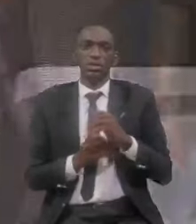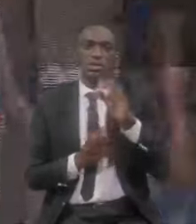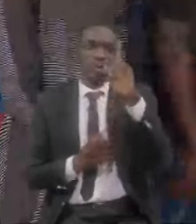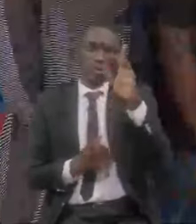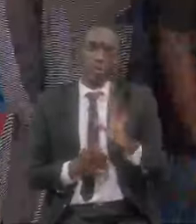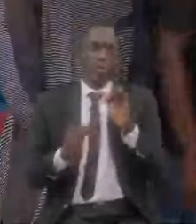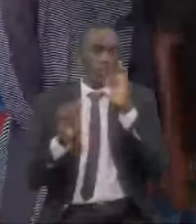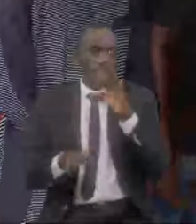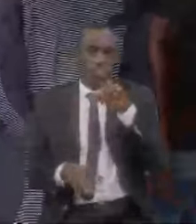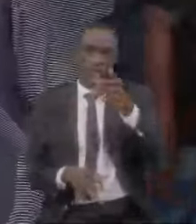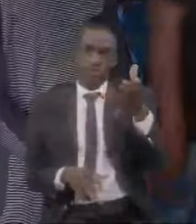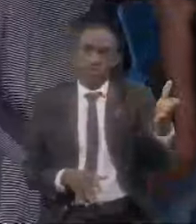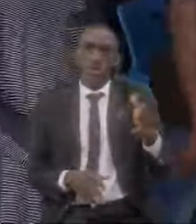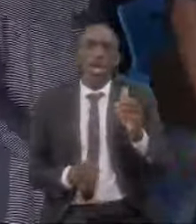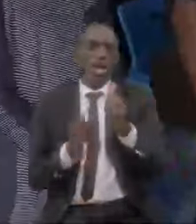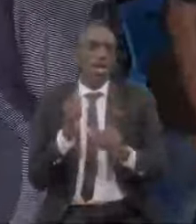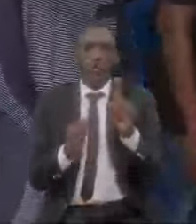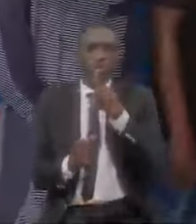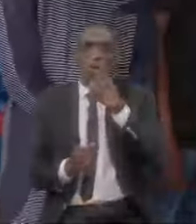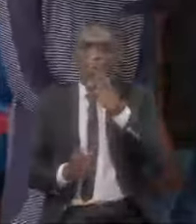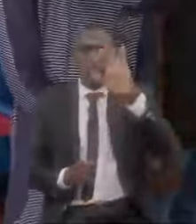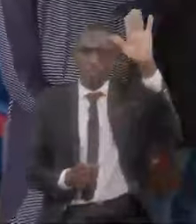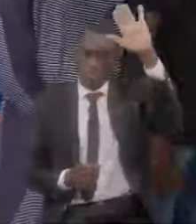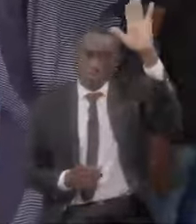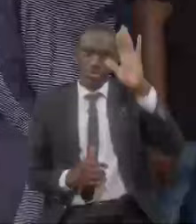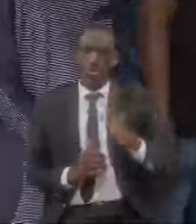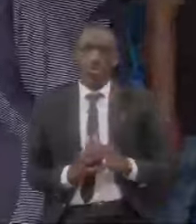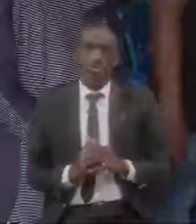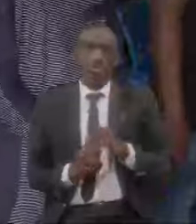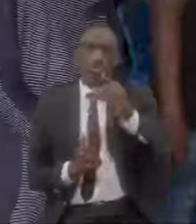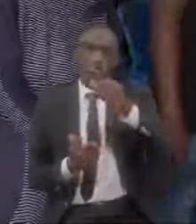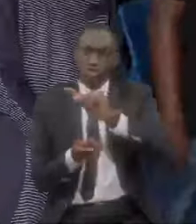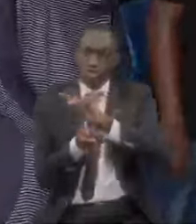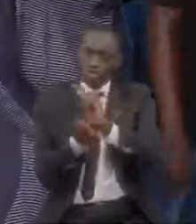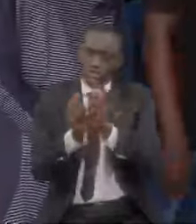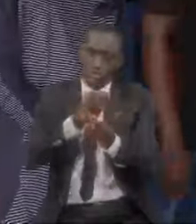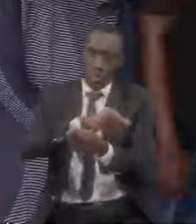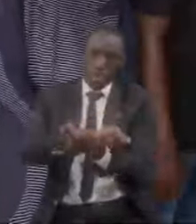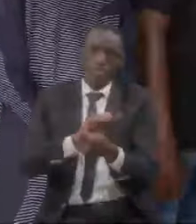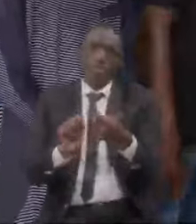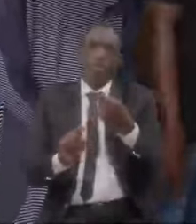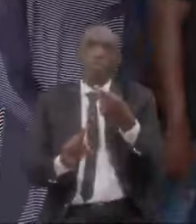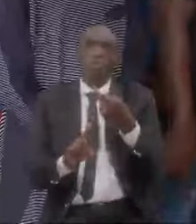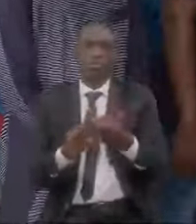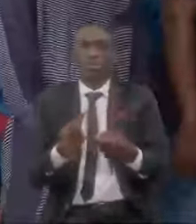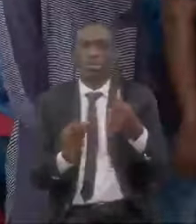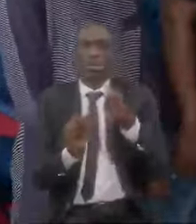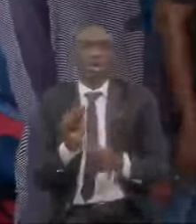es. Tu veux revenir au Seigneur et tu veux te détourner de tout péché,